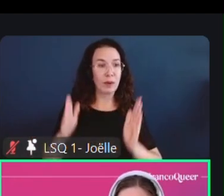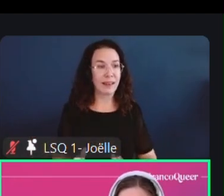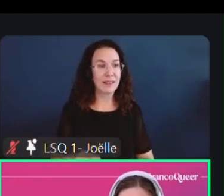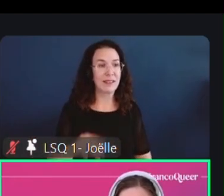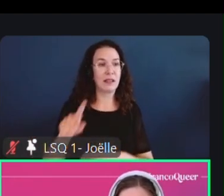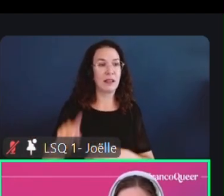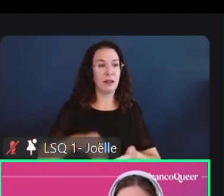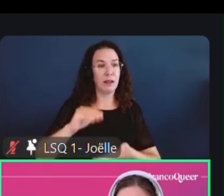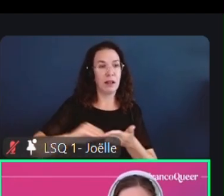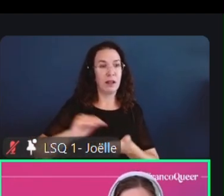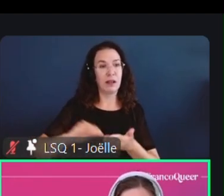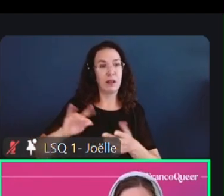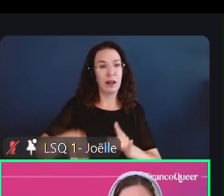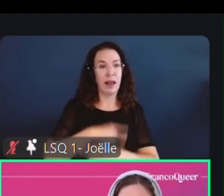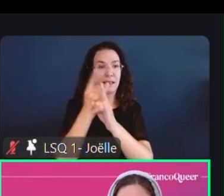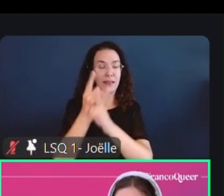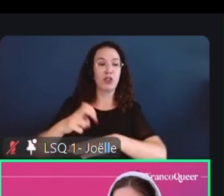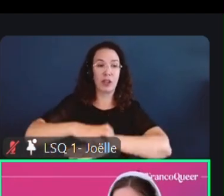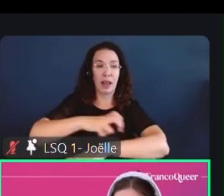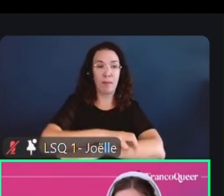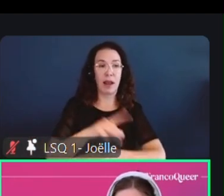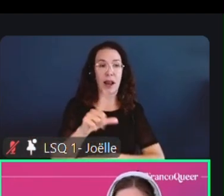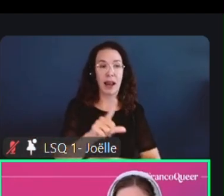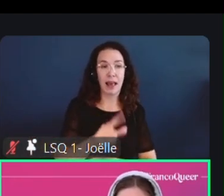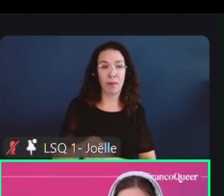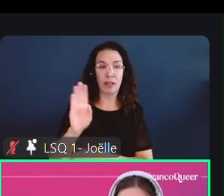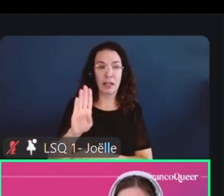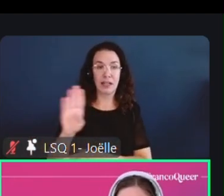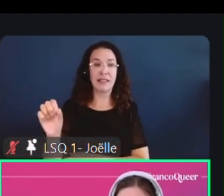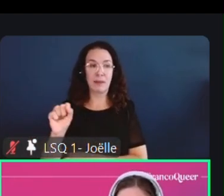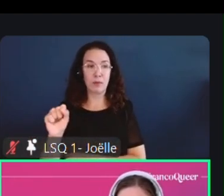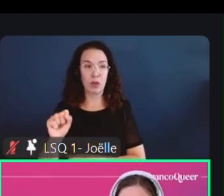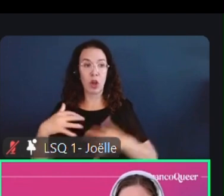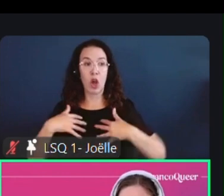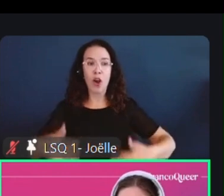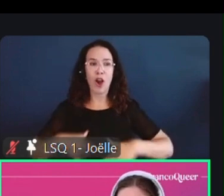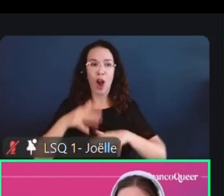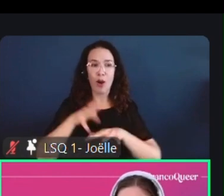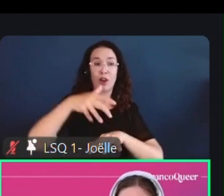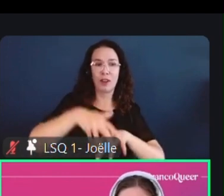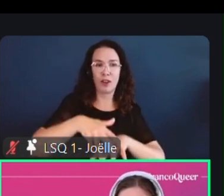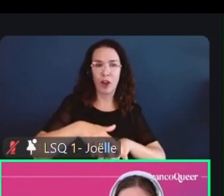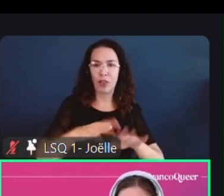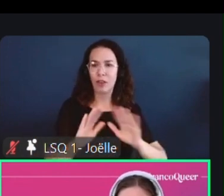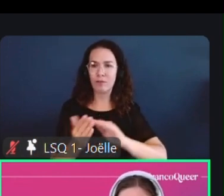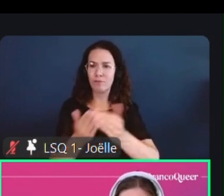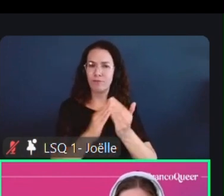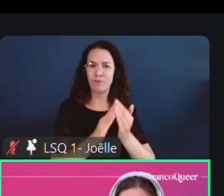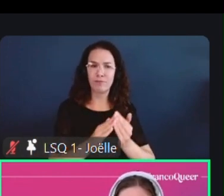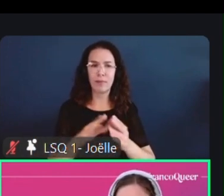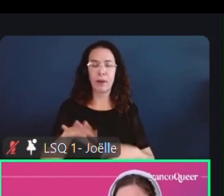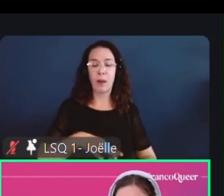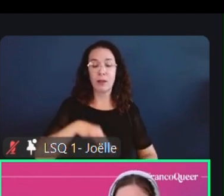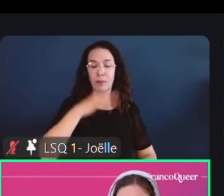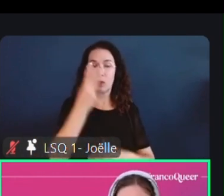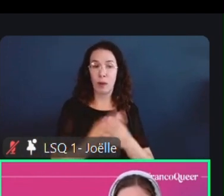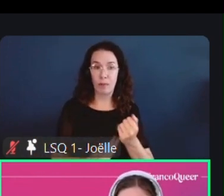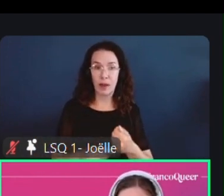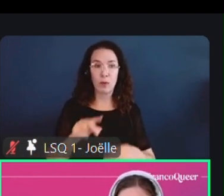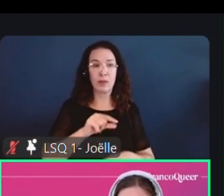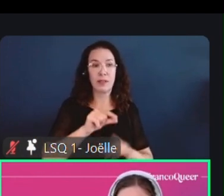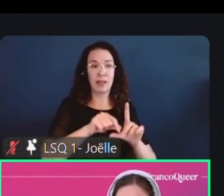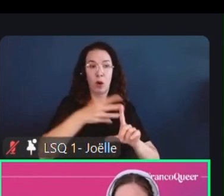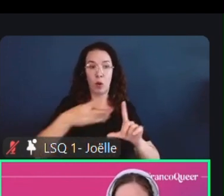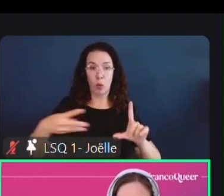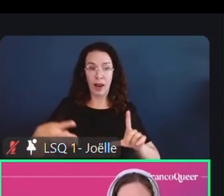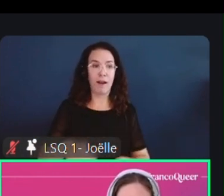Leanne Betasamosake-Simpson nous dit, les corps autochtones, en particulier ceux de la communauté bispirituelle et queer, des enfants et